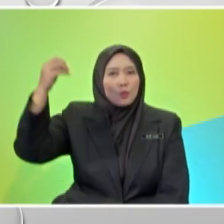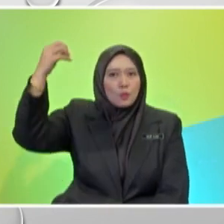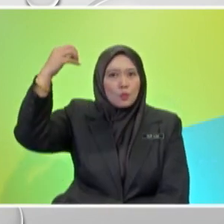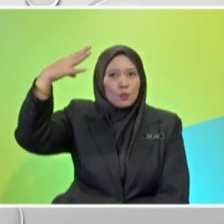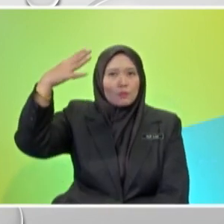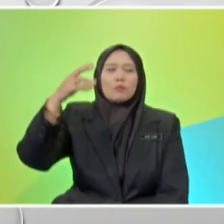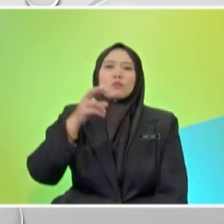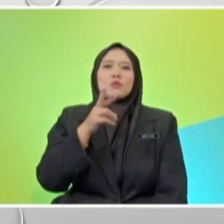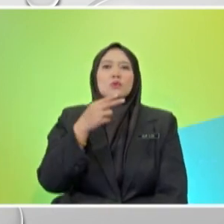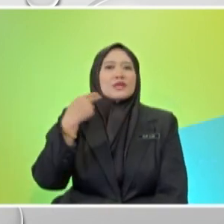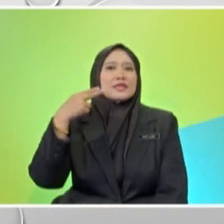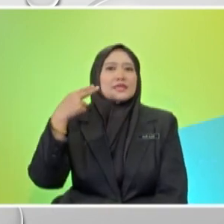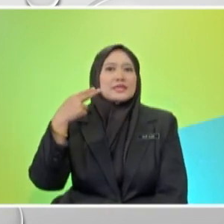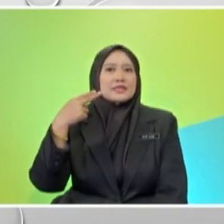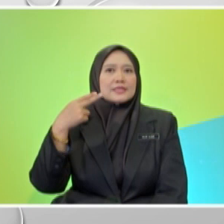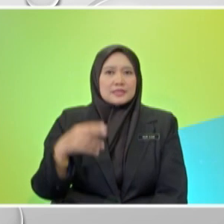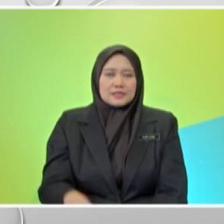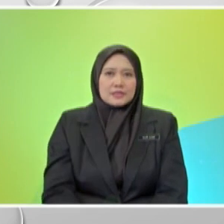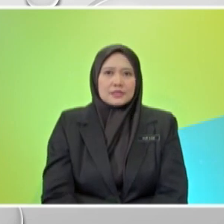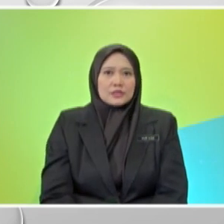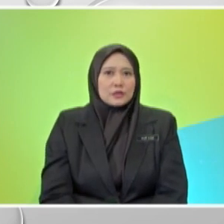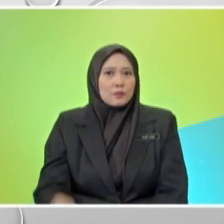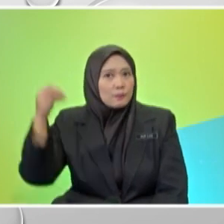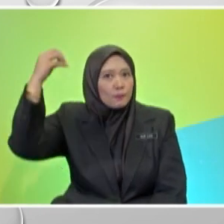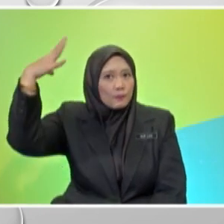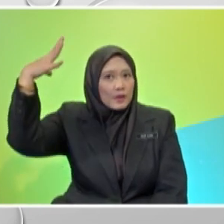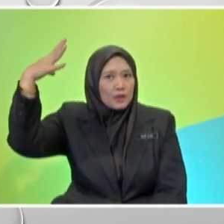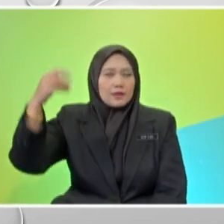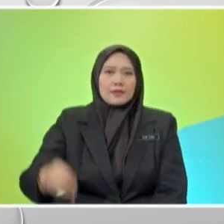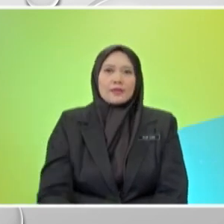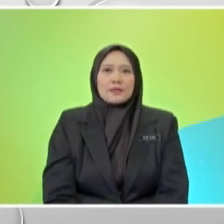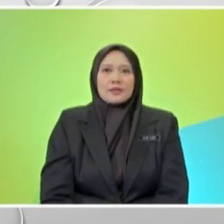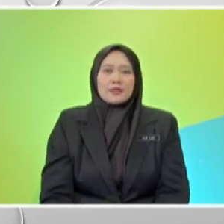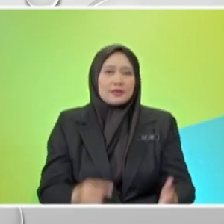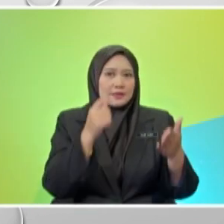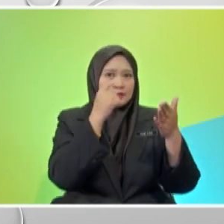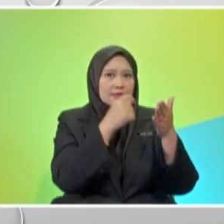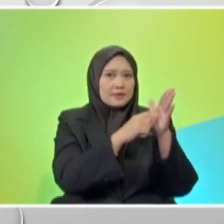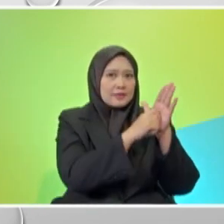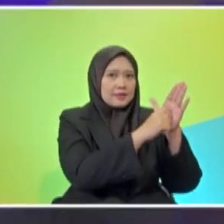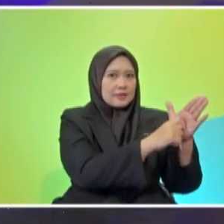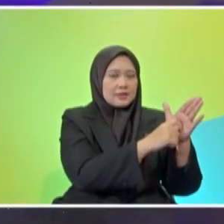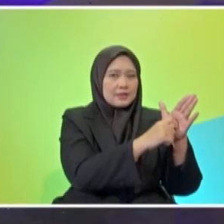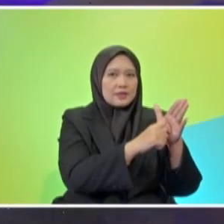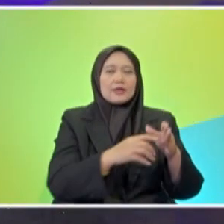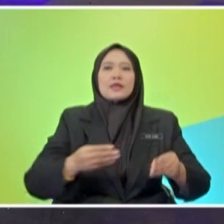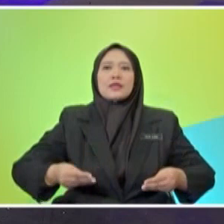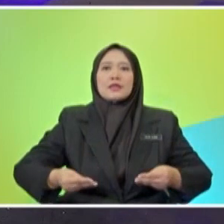Irfan. Menandakan apa cikgu? Menandakan apa tu Irfan? Menandakan dia dah diberi kebenaran untuk masuk.